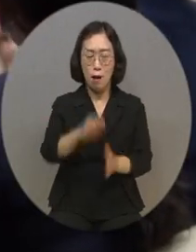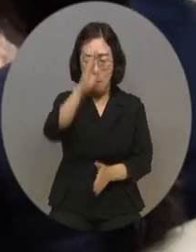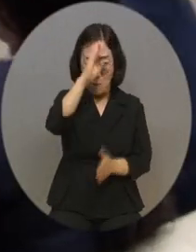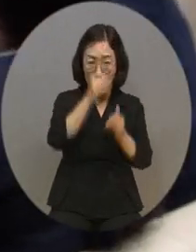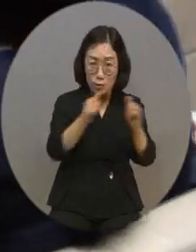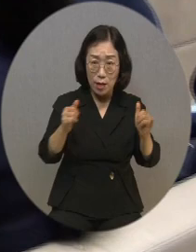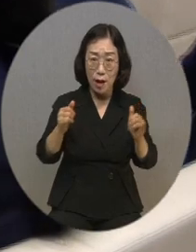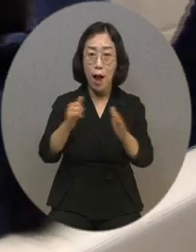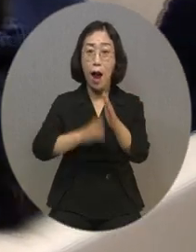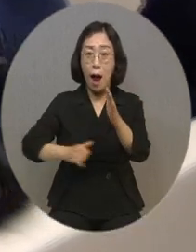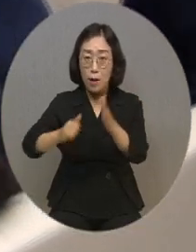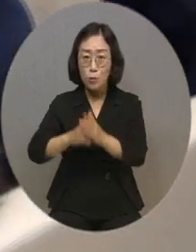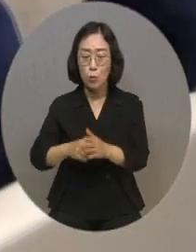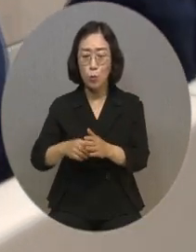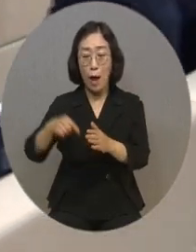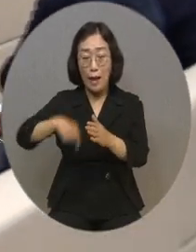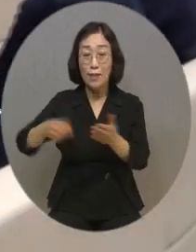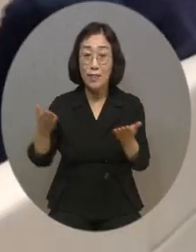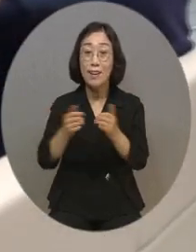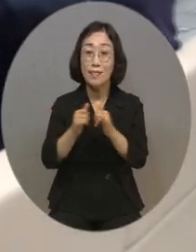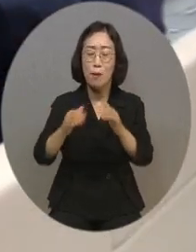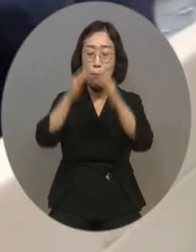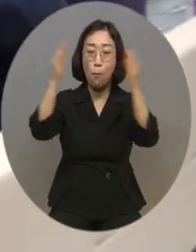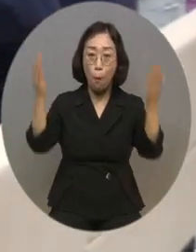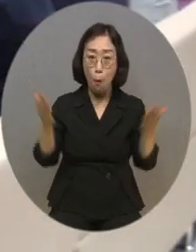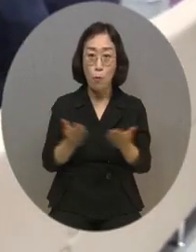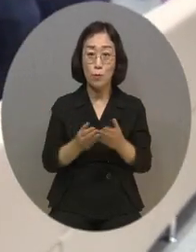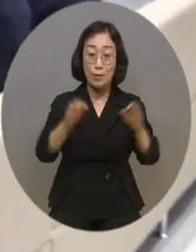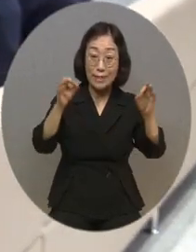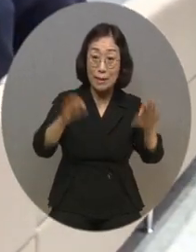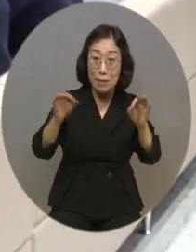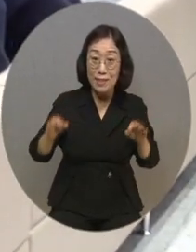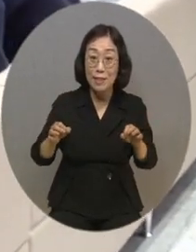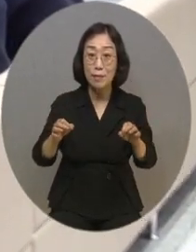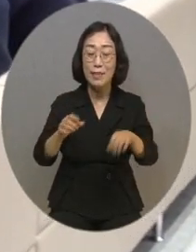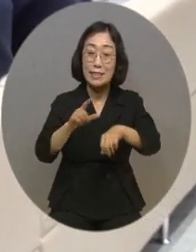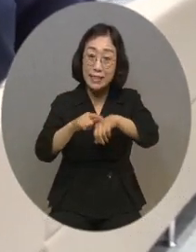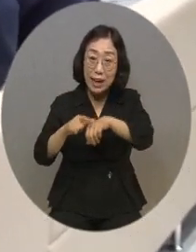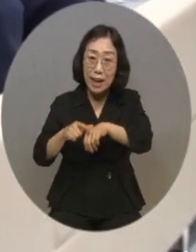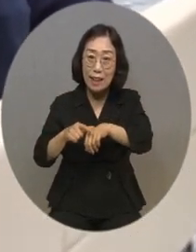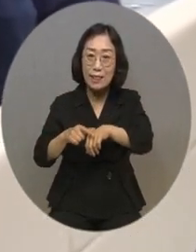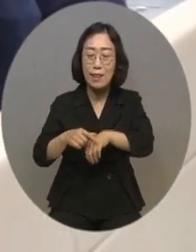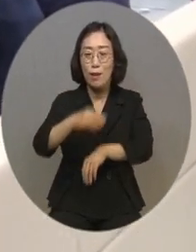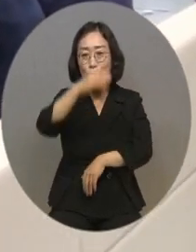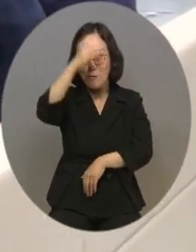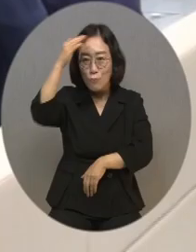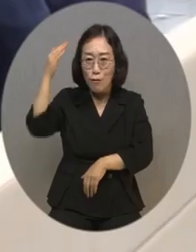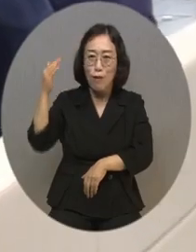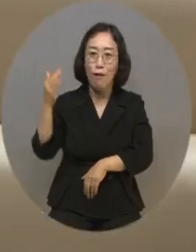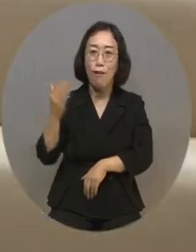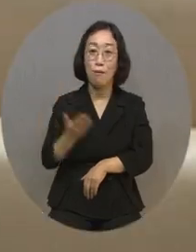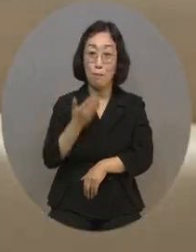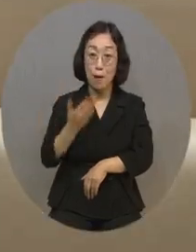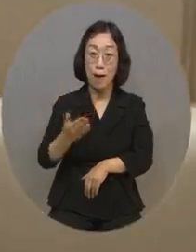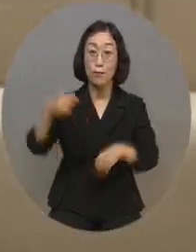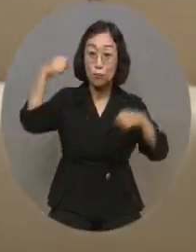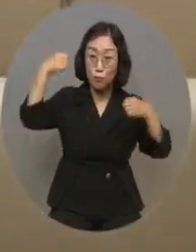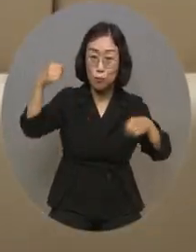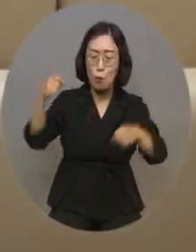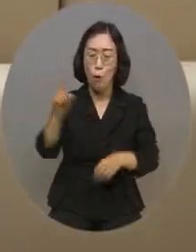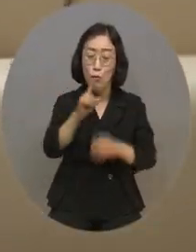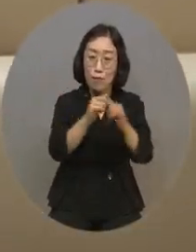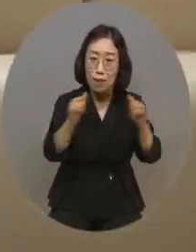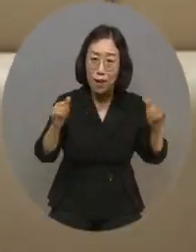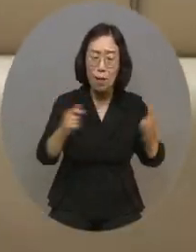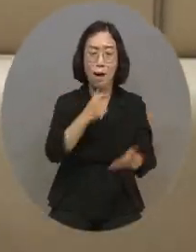보호자, 병원 종사자 모두 틈나는 시간을 이용해 잠시 잠깐 즐겨보는 춤의 세계가 어떤